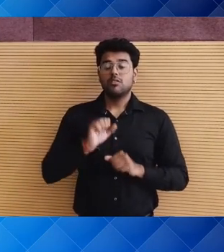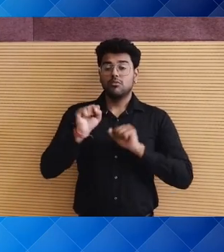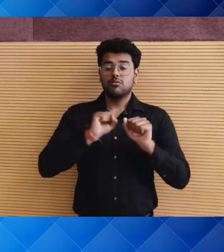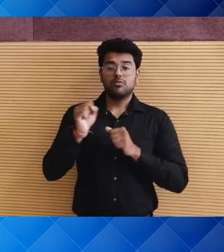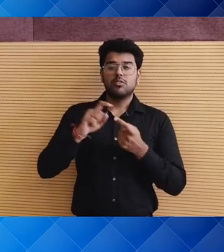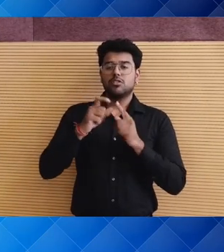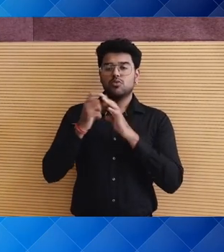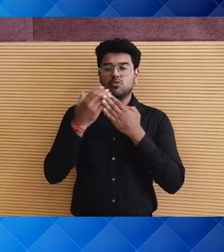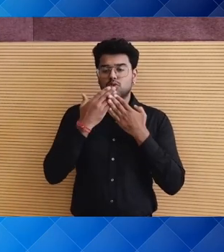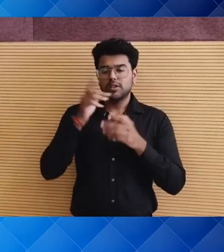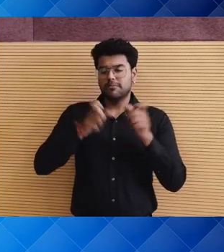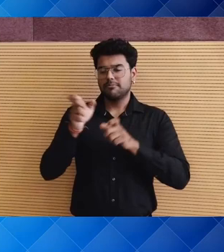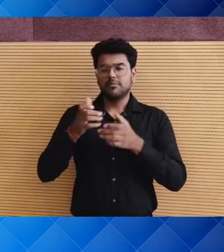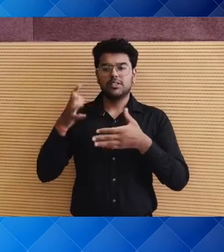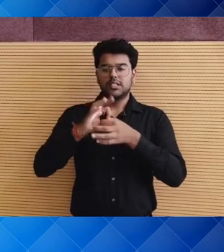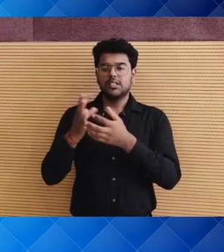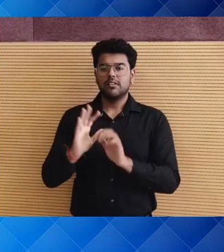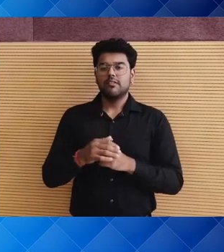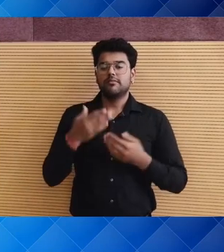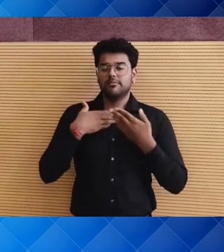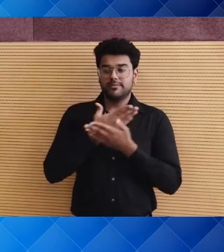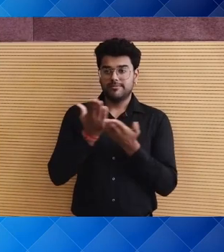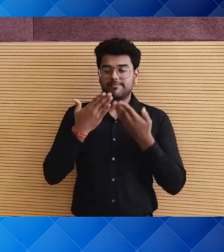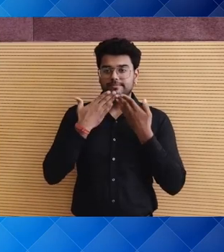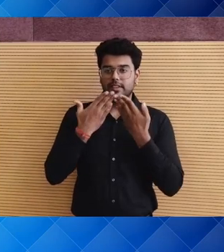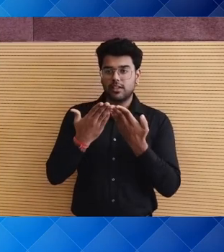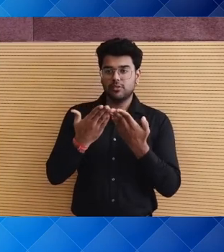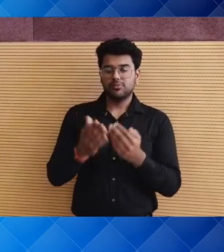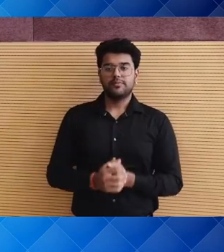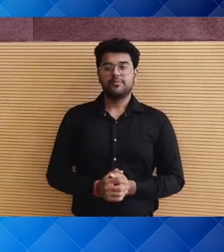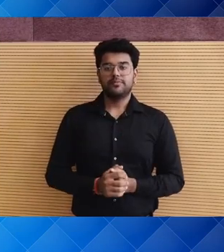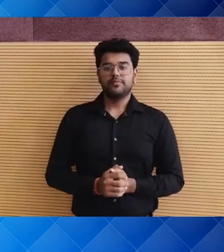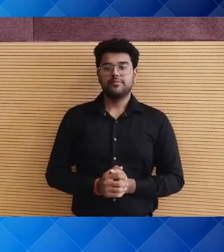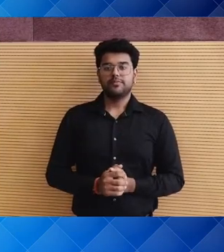तमाम शिक्षाविदों को हम धन्यवाद देते हैं